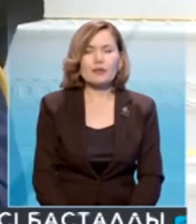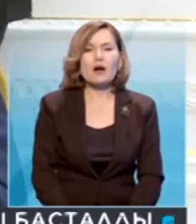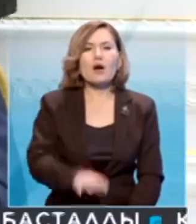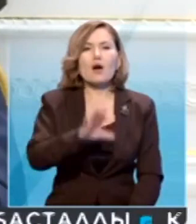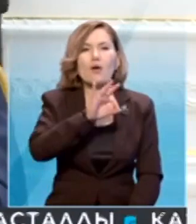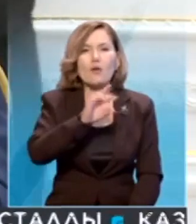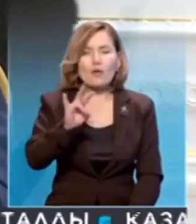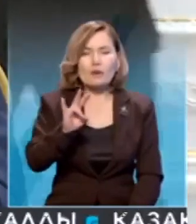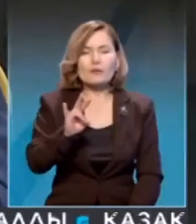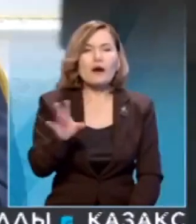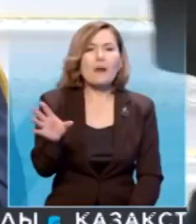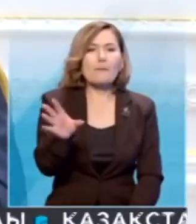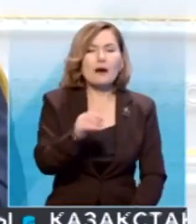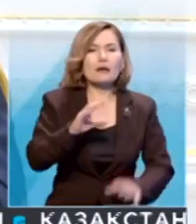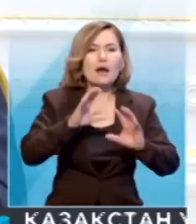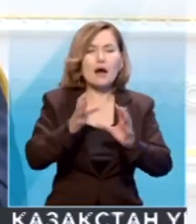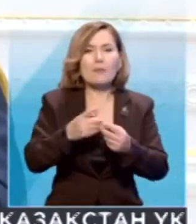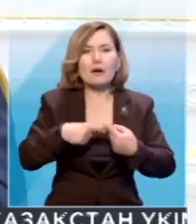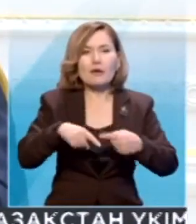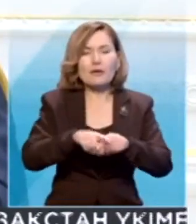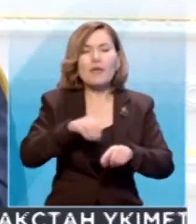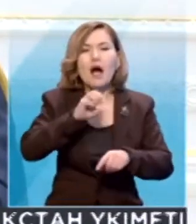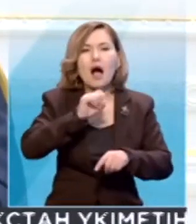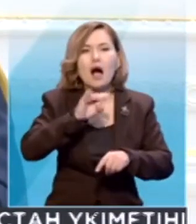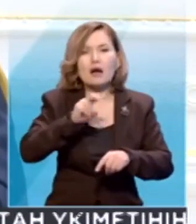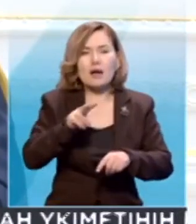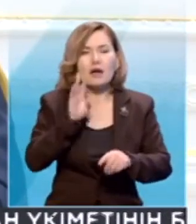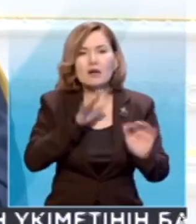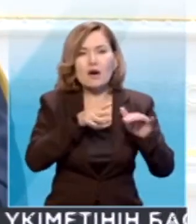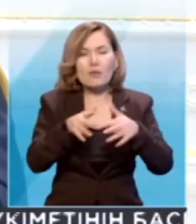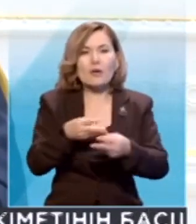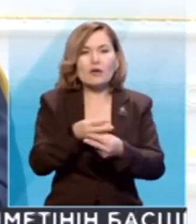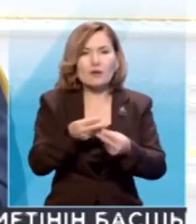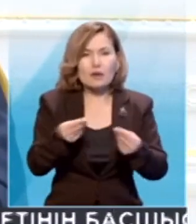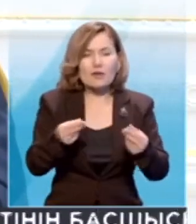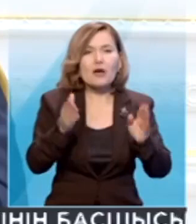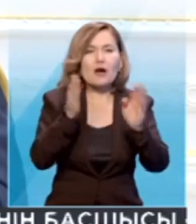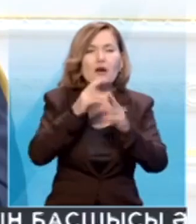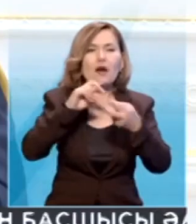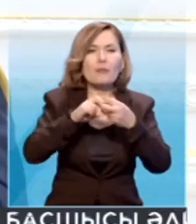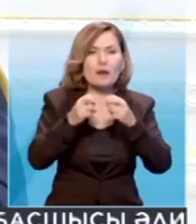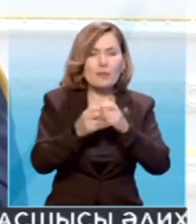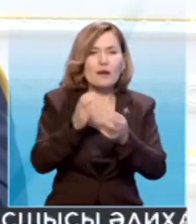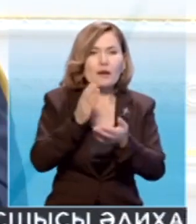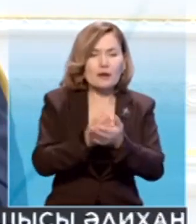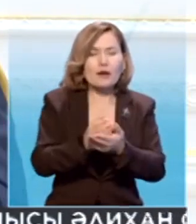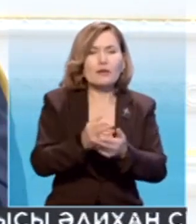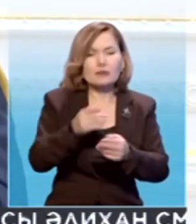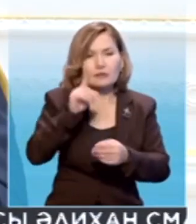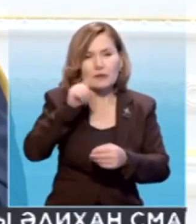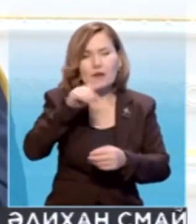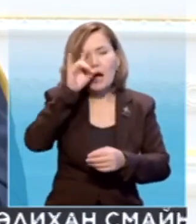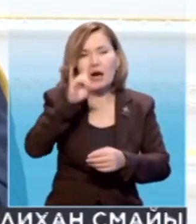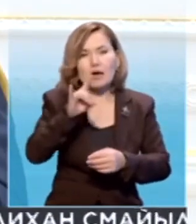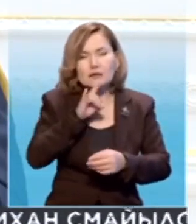Біріккен ұлттар ұйымы және барлық әлемдік қоғамдастық аралдың құрғауын қазіргі таңдағы жаһандық экологиялық проблемалардың бірі ретінде атады. Қазақстан